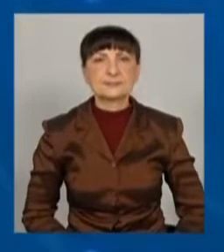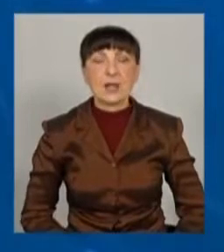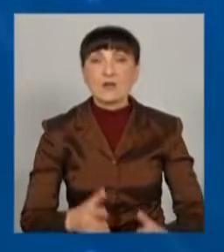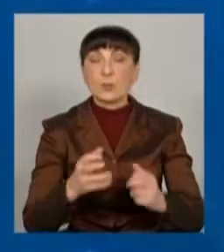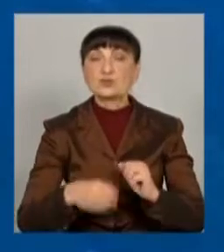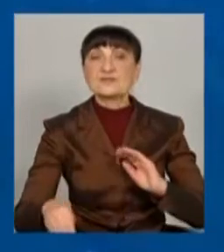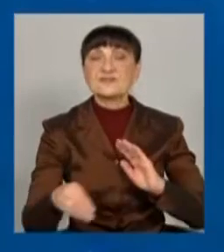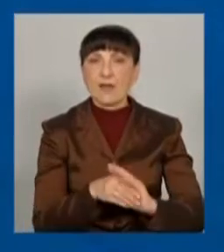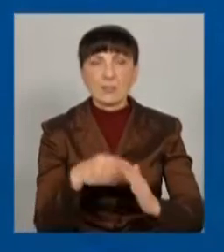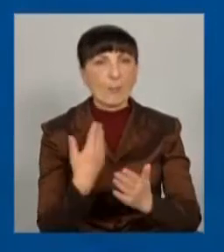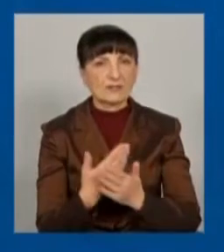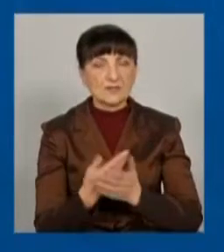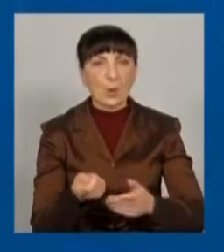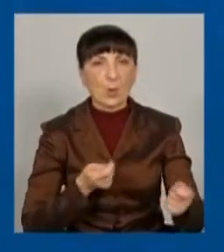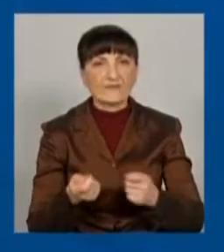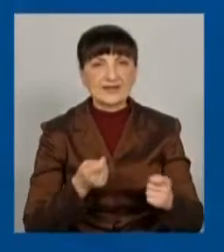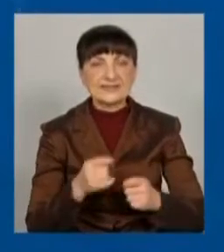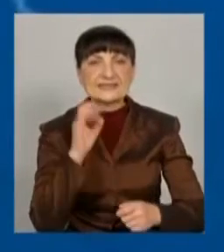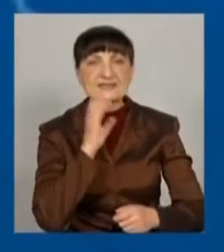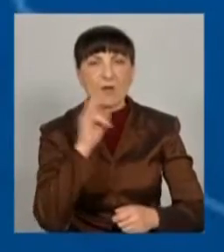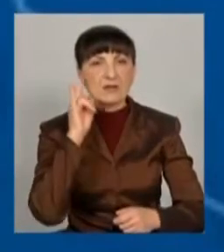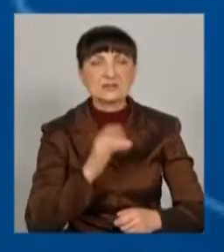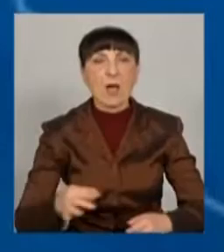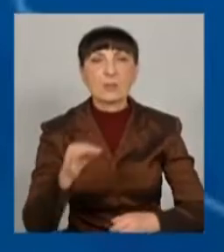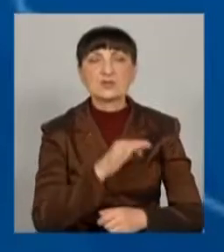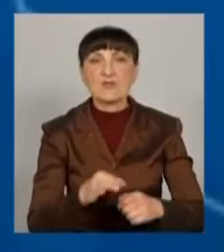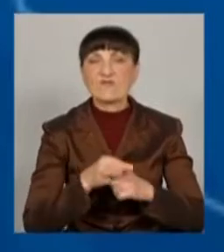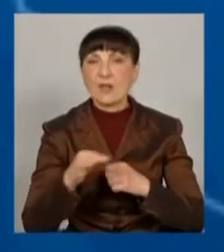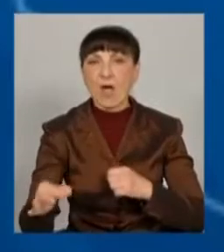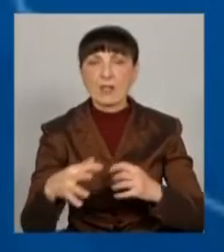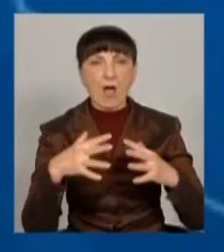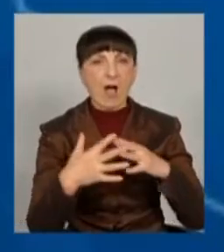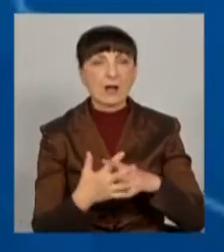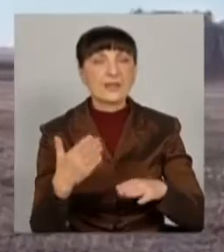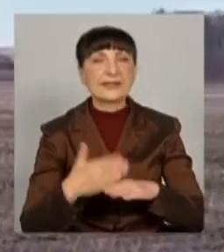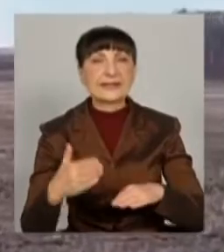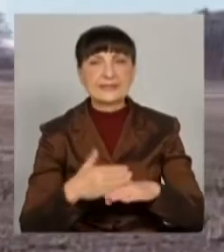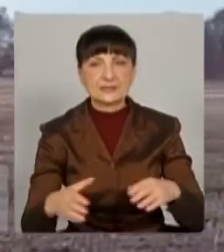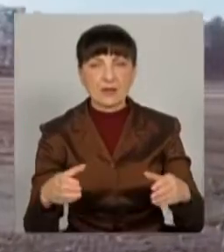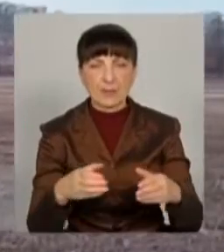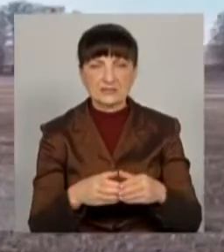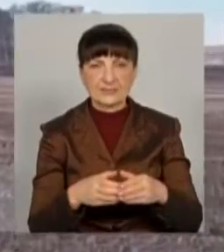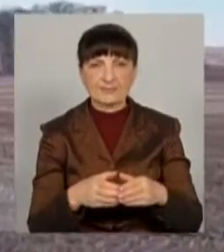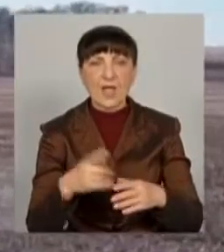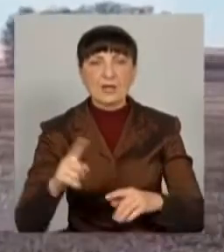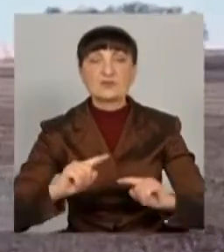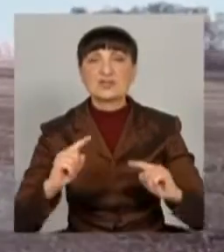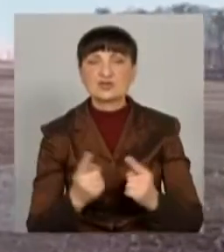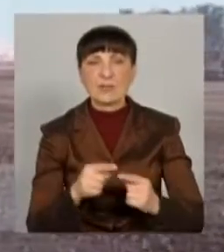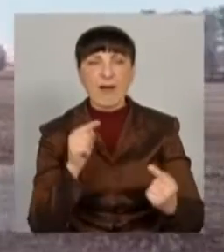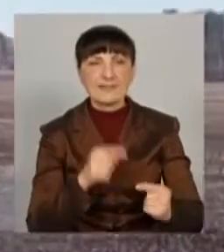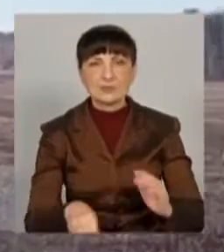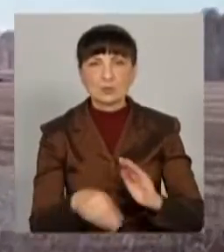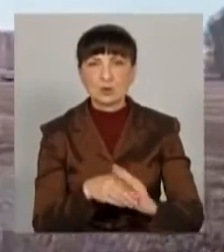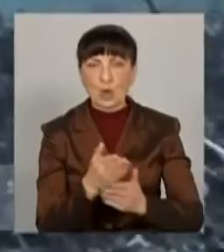В получении взяток подозревает руководителя Североказахстанского областного филиала Аграрная кредитная корпорация. Его задержала